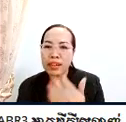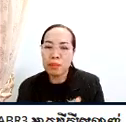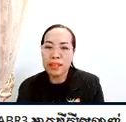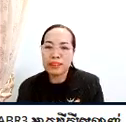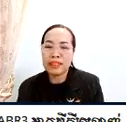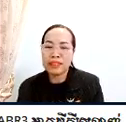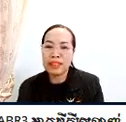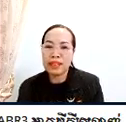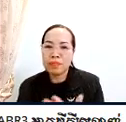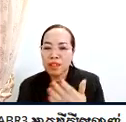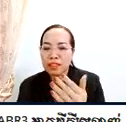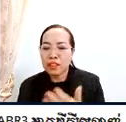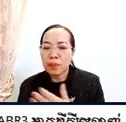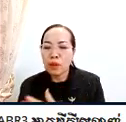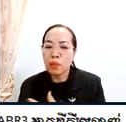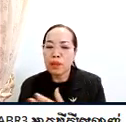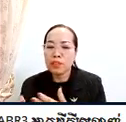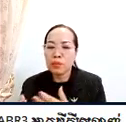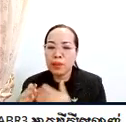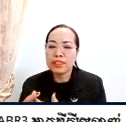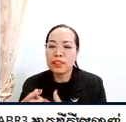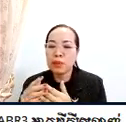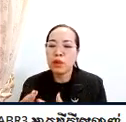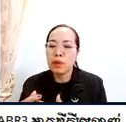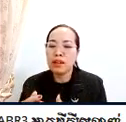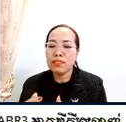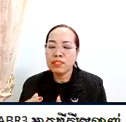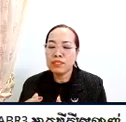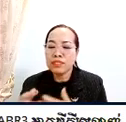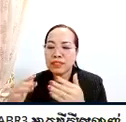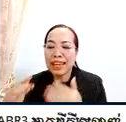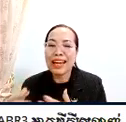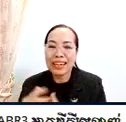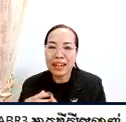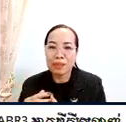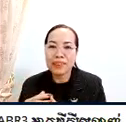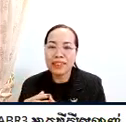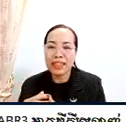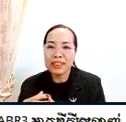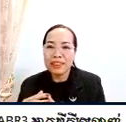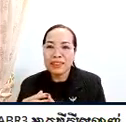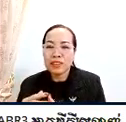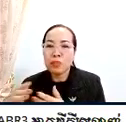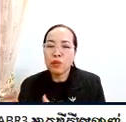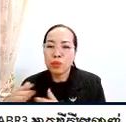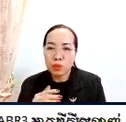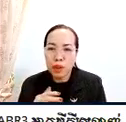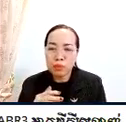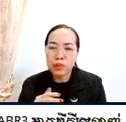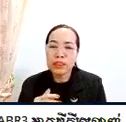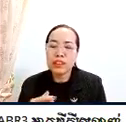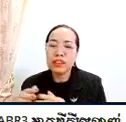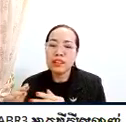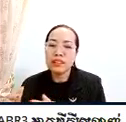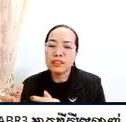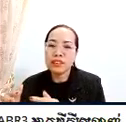rồi bọc nẹp ra chơi chà dương phá đô màu thua mạch, dương phá đô màu sẽ hạ cà bình chả. Công rồi ưu được tôm, đôi